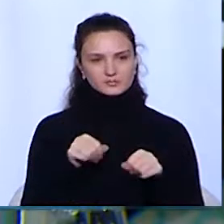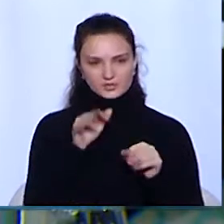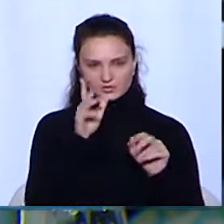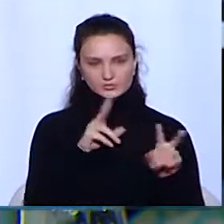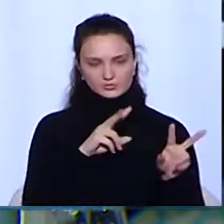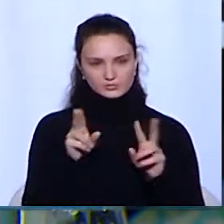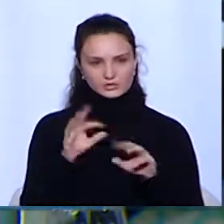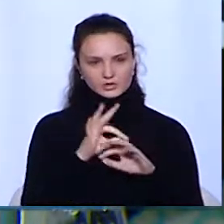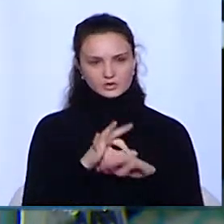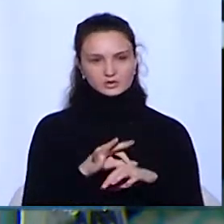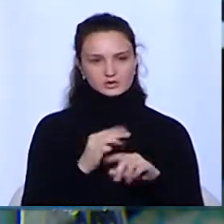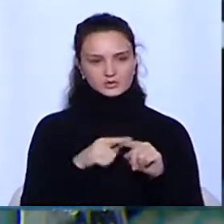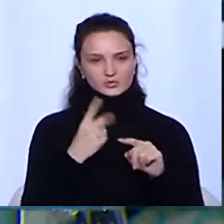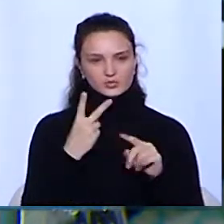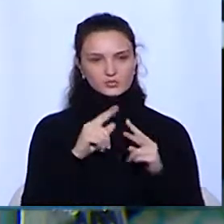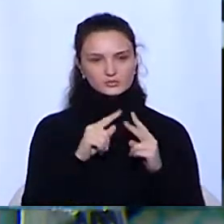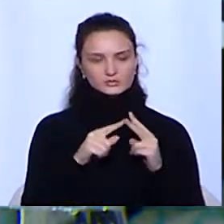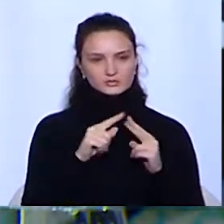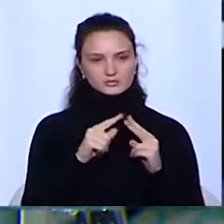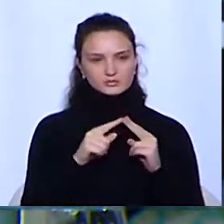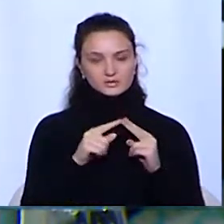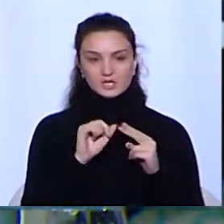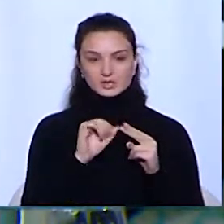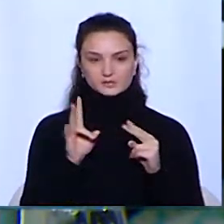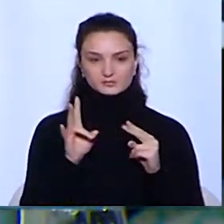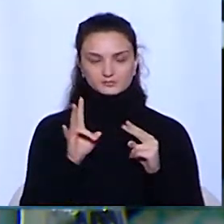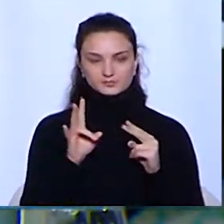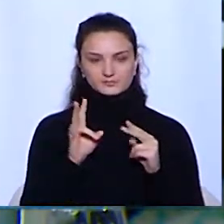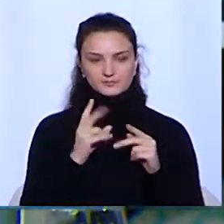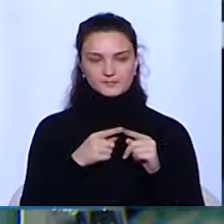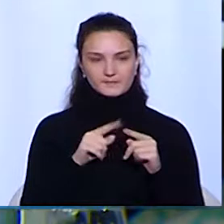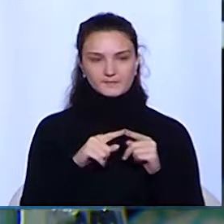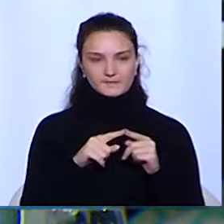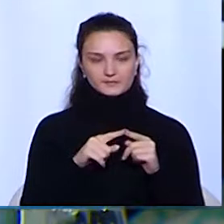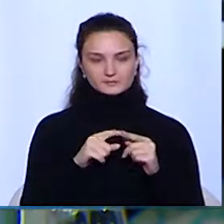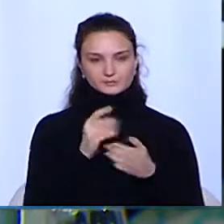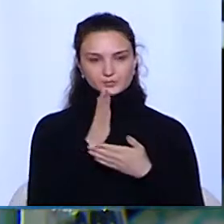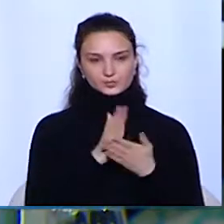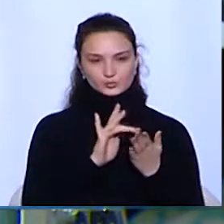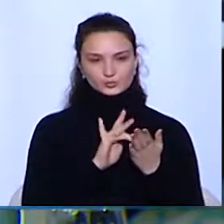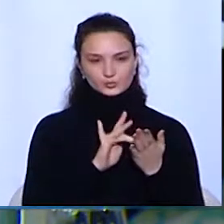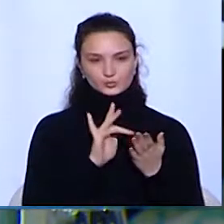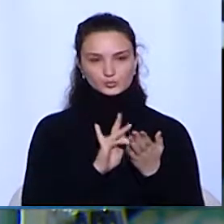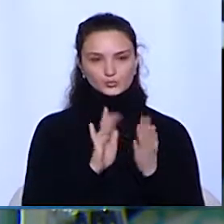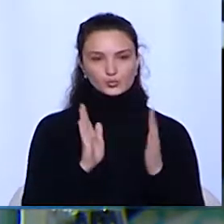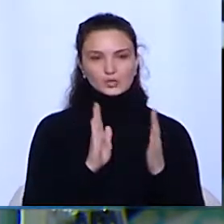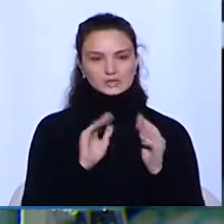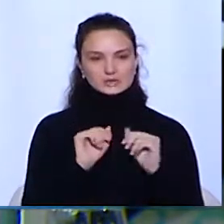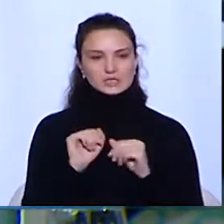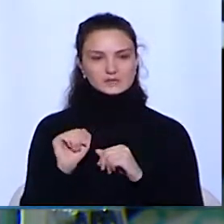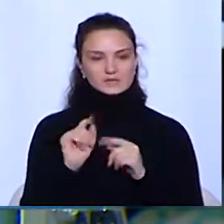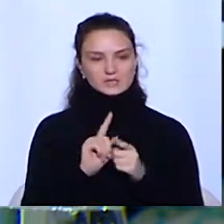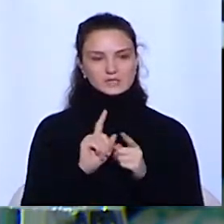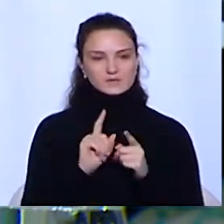შეიძლება ერთდროულად ჩატარდეს ეს ორივე იმუნიზაცია ან შუაში გარკვეული შუალედის დაცვა